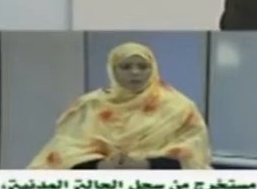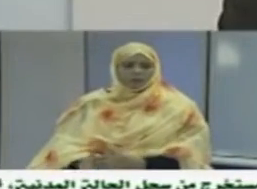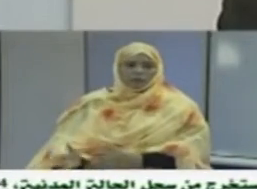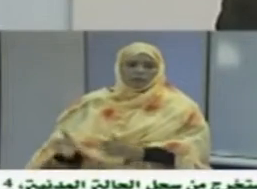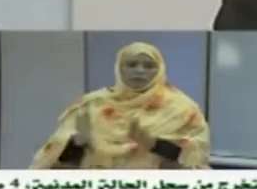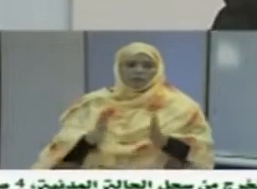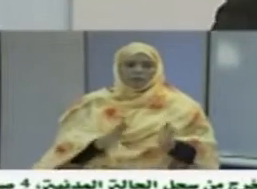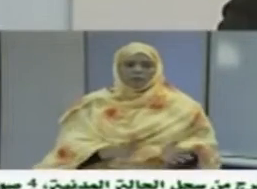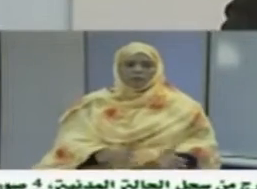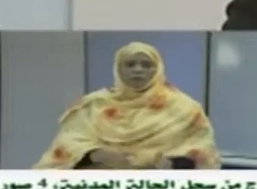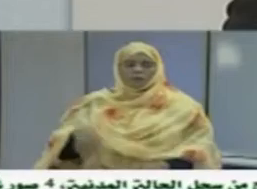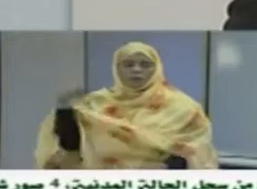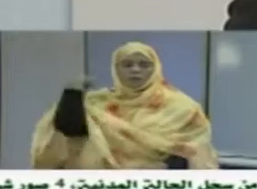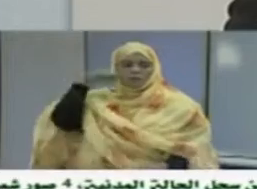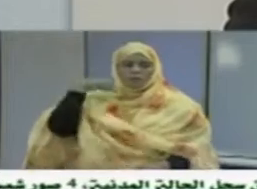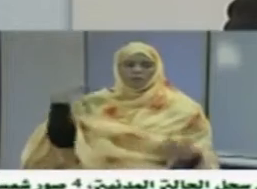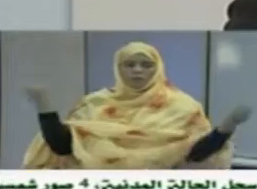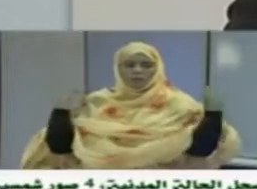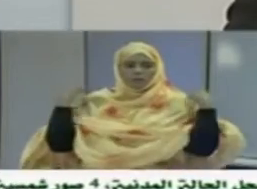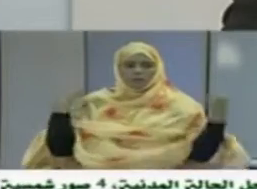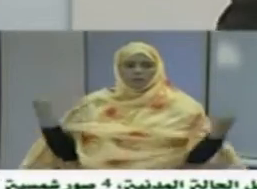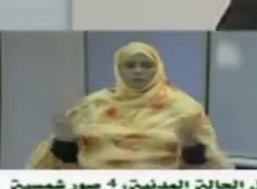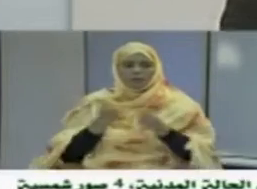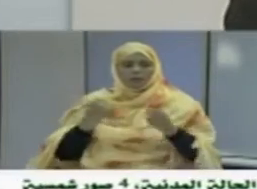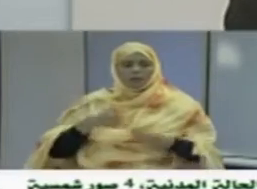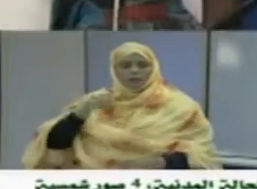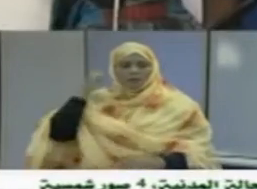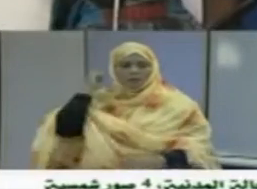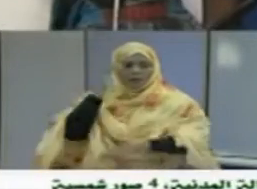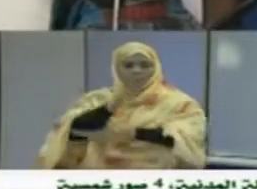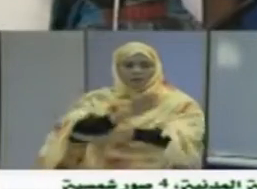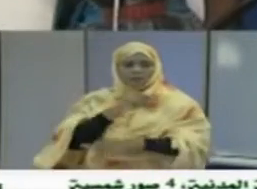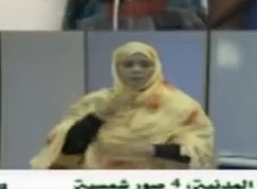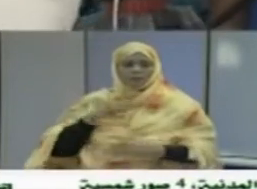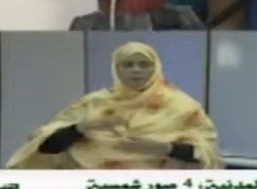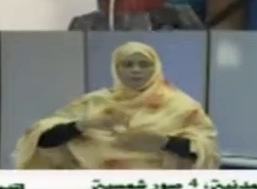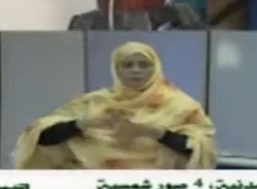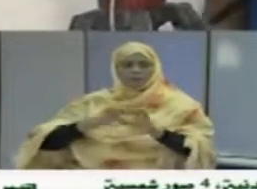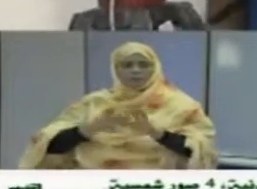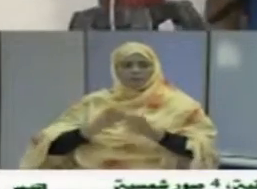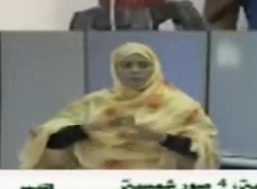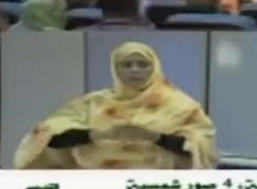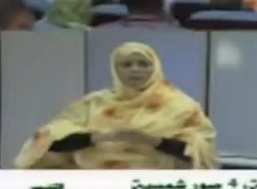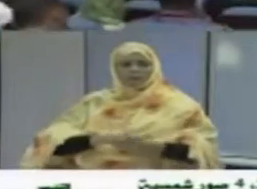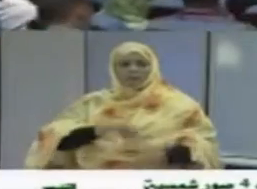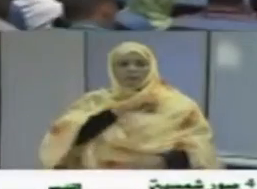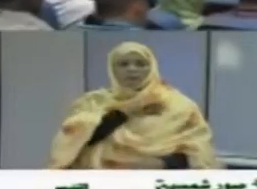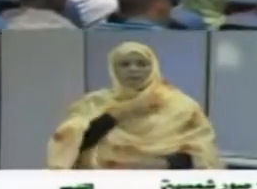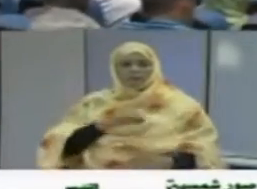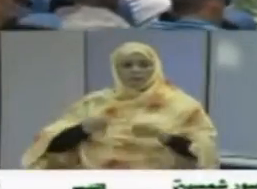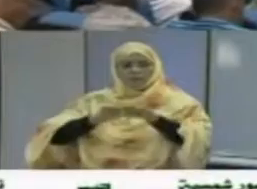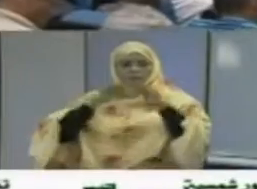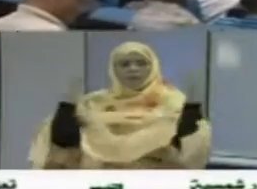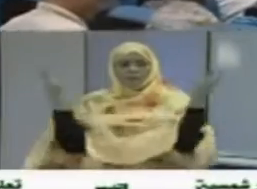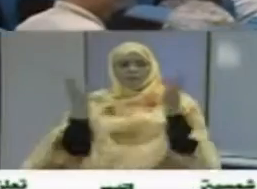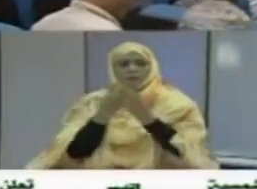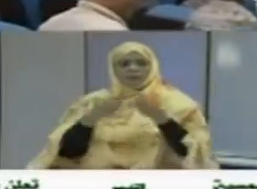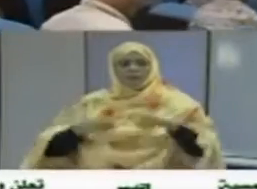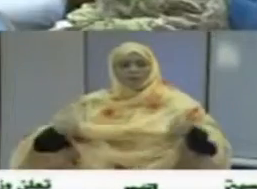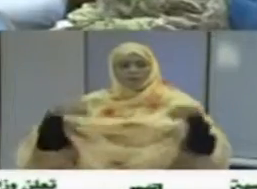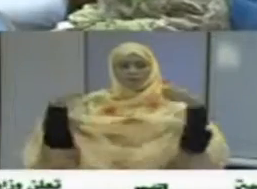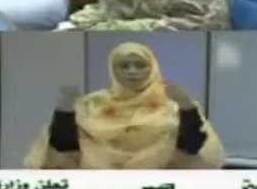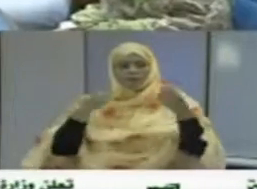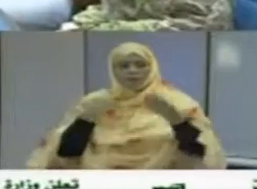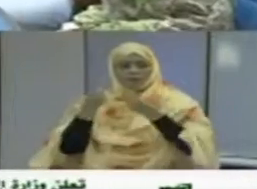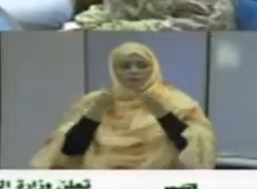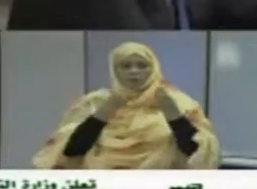عقدت وزيرة الشباب والرياضة مساء أمس في مبنى الاتحادية الوطنية لكرة القدم مؤتمرا صحفيا حول ملابسات